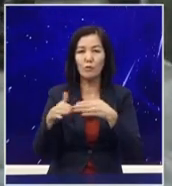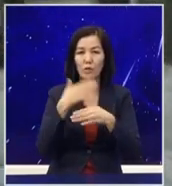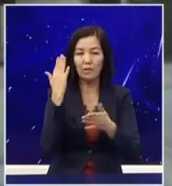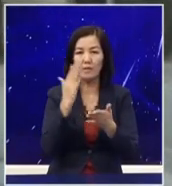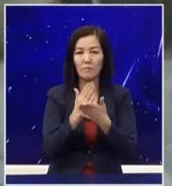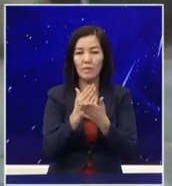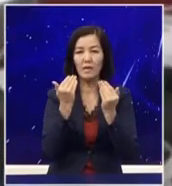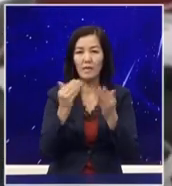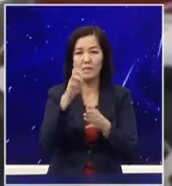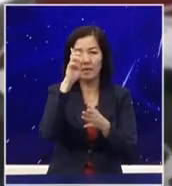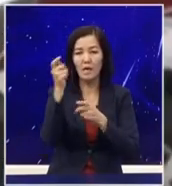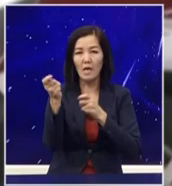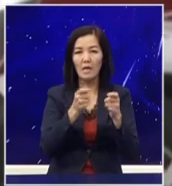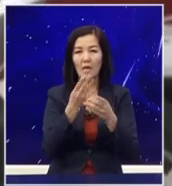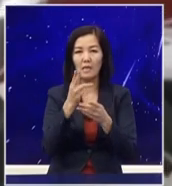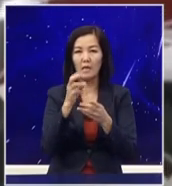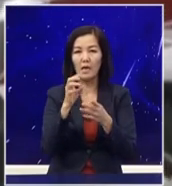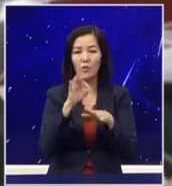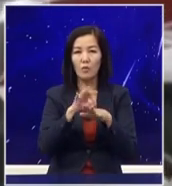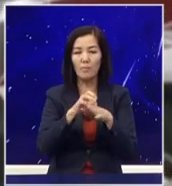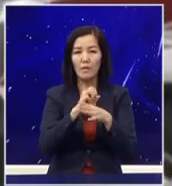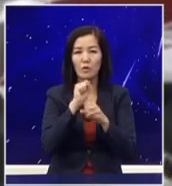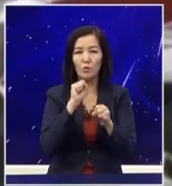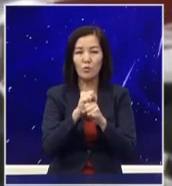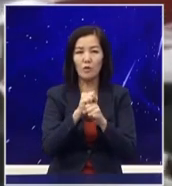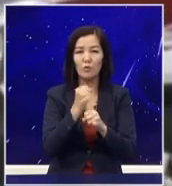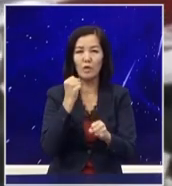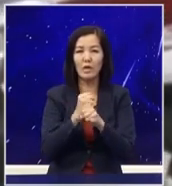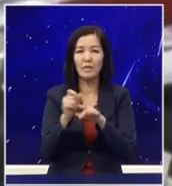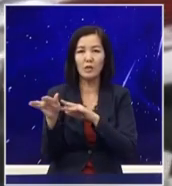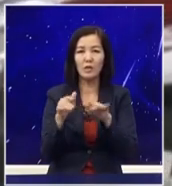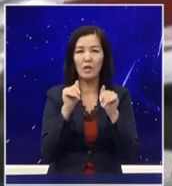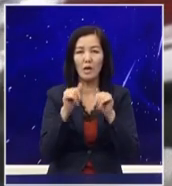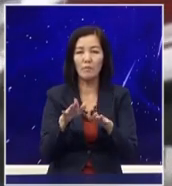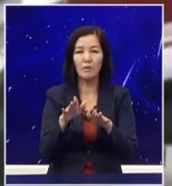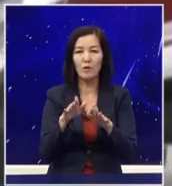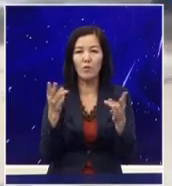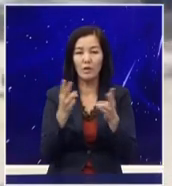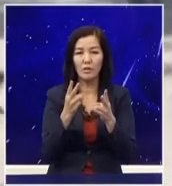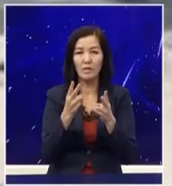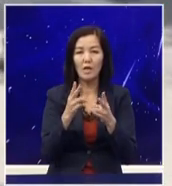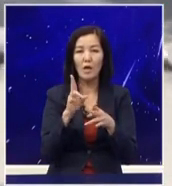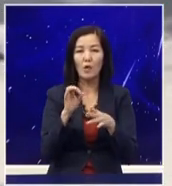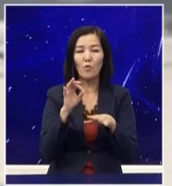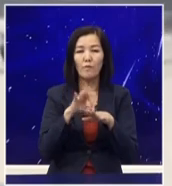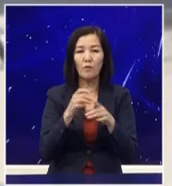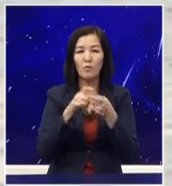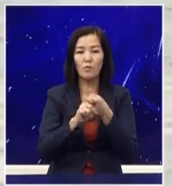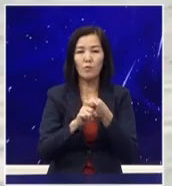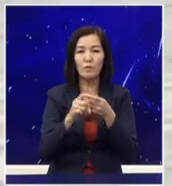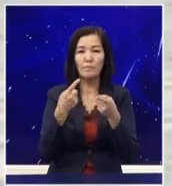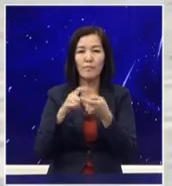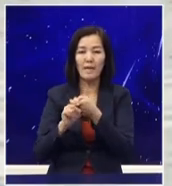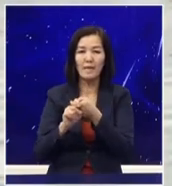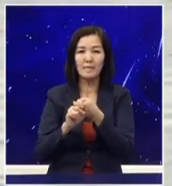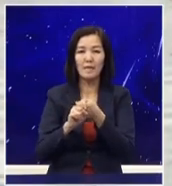жатыр. Ел үкіметі корона індетті ауыздықтау үшін қатаң шара қабылдауға мәжбүр. Сондай-ақ COVID-19 жұқтырған науқастар байланыста болғандар